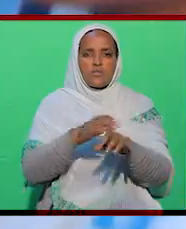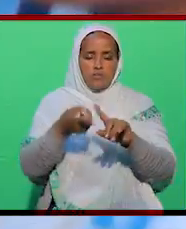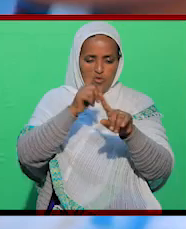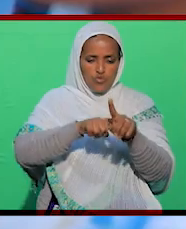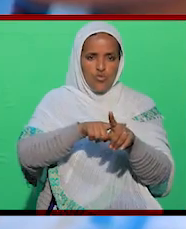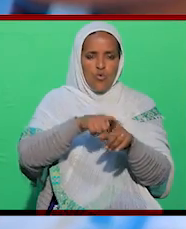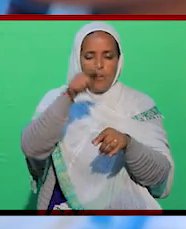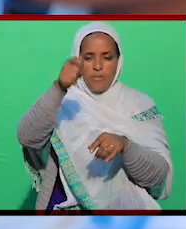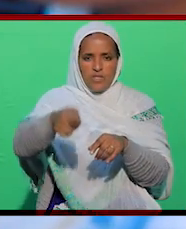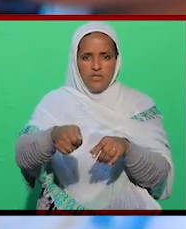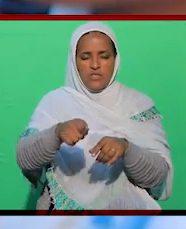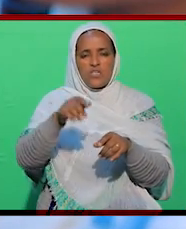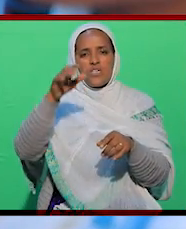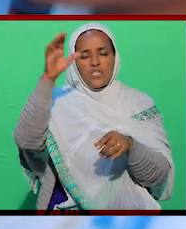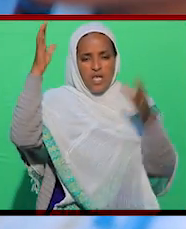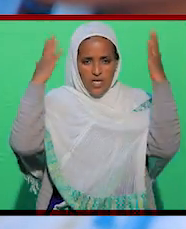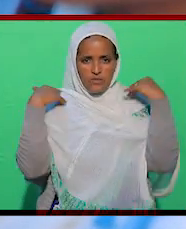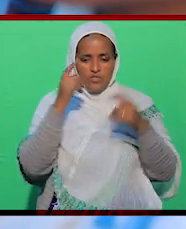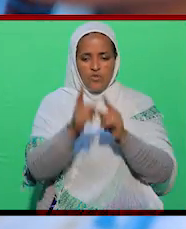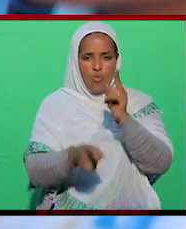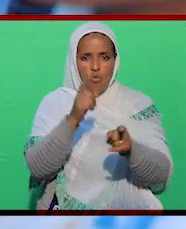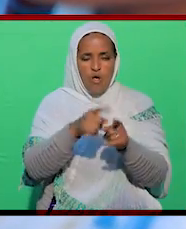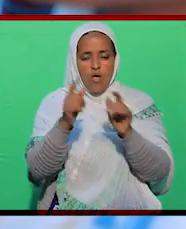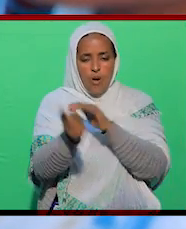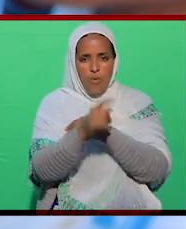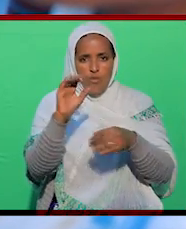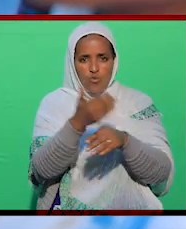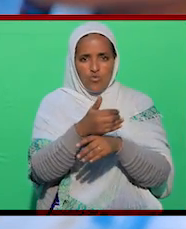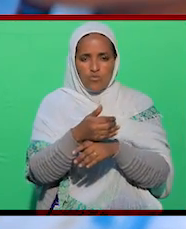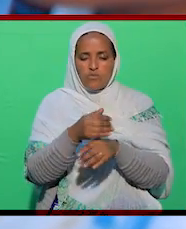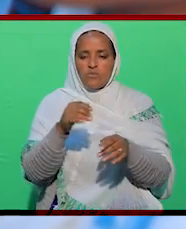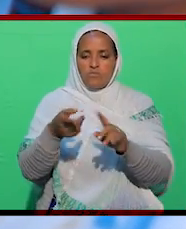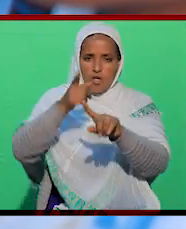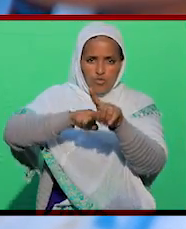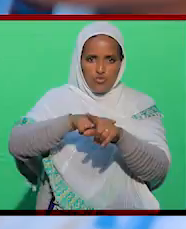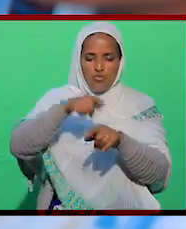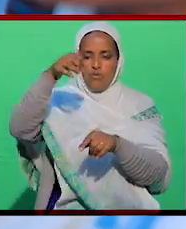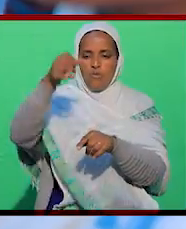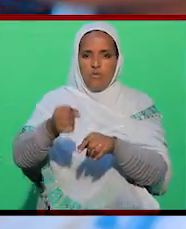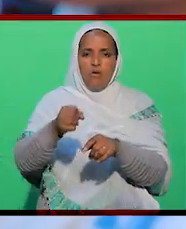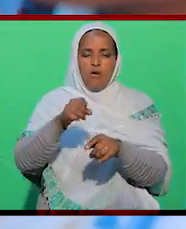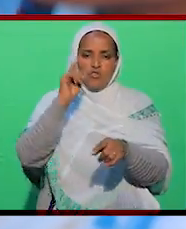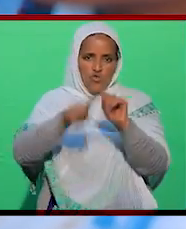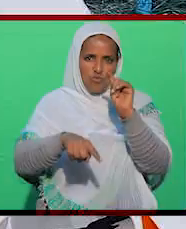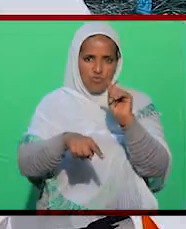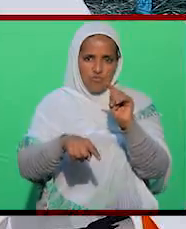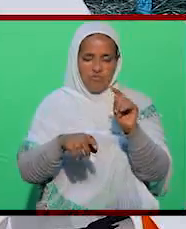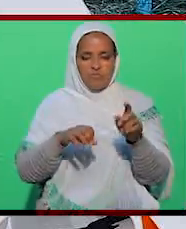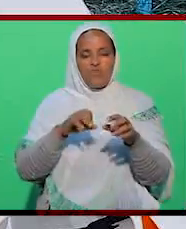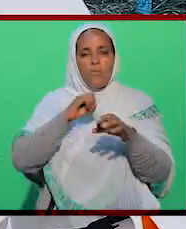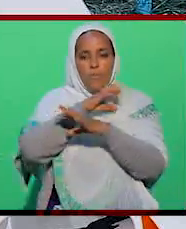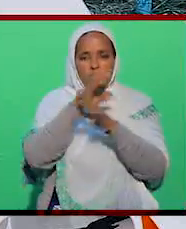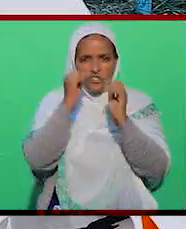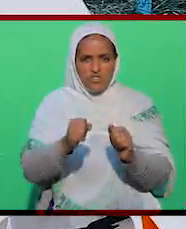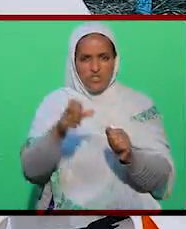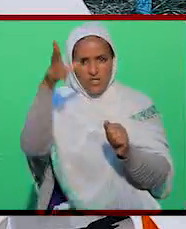አደረጋት? በትር አደረጋት። የግብፅ ጠንቋዮች ግን ምን አደረጉ? እባብ የሆነውን በትራቸውን በትር ማድረግ አልቻሉም። ልዩነቱ